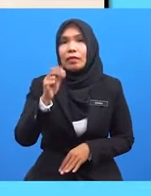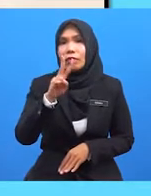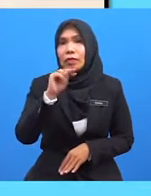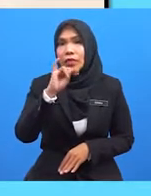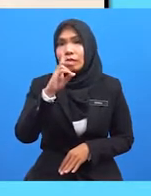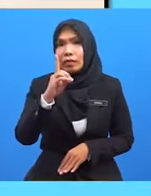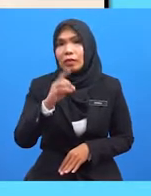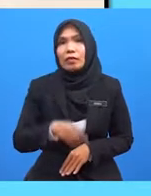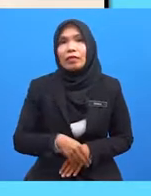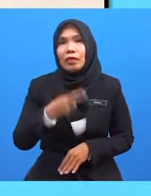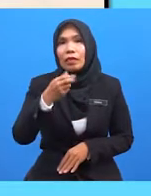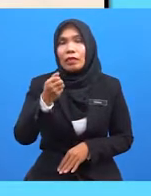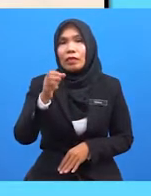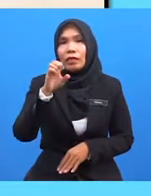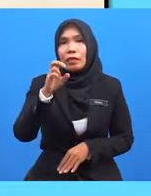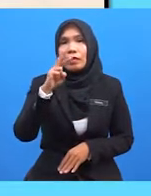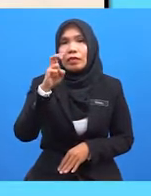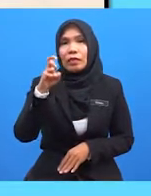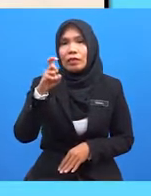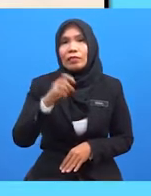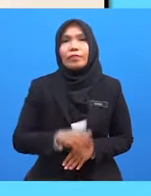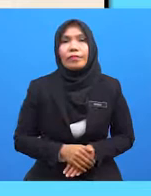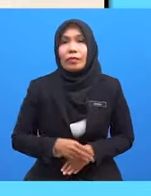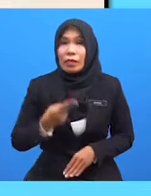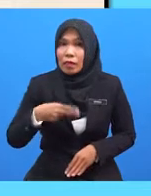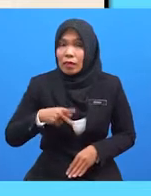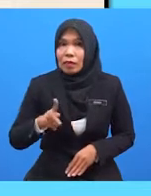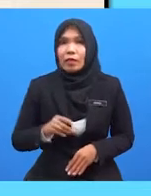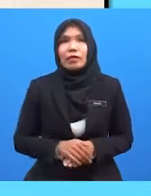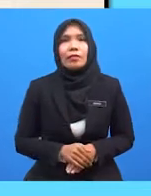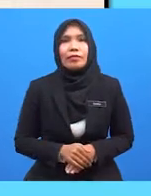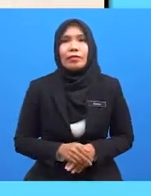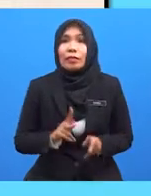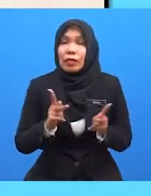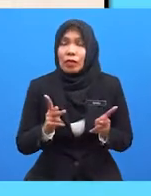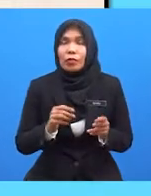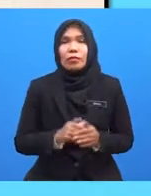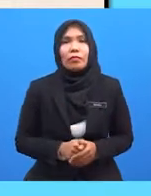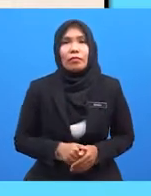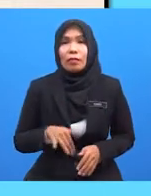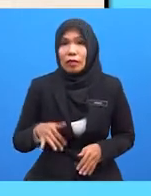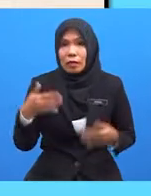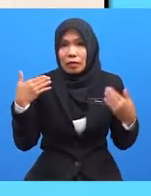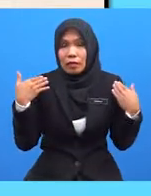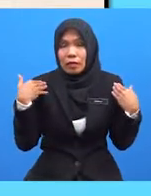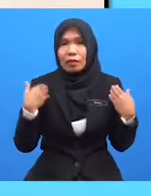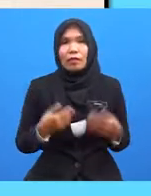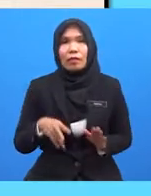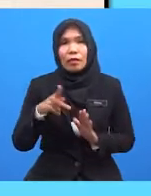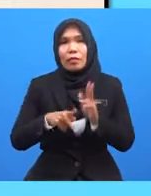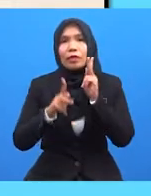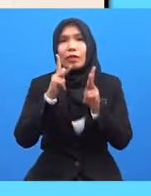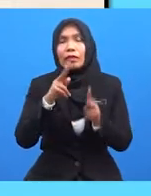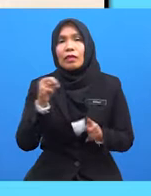Latino Malaicum, iaitu Kamus Melayu Latin, Latin Melayu yang mengandungi perkataan-perkataan Melayu